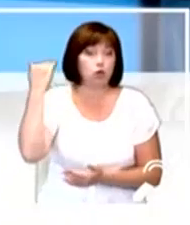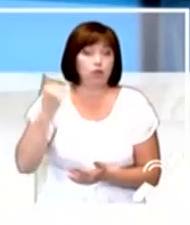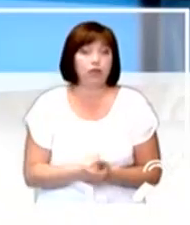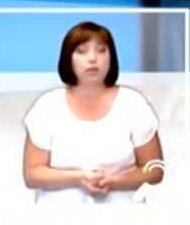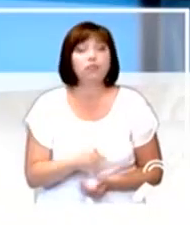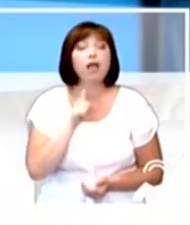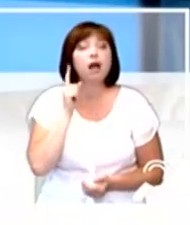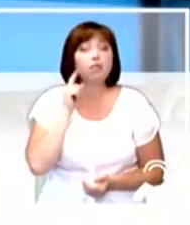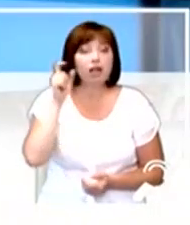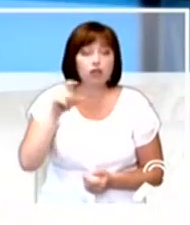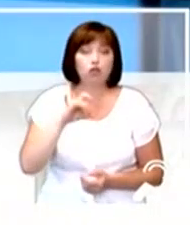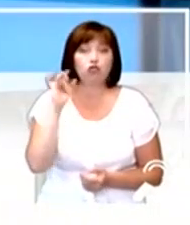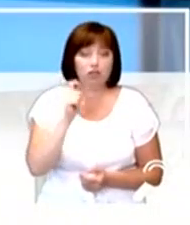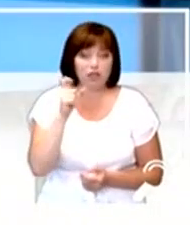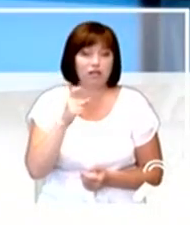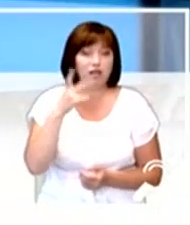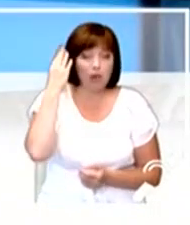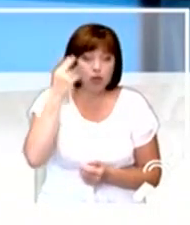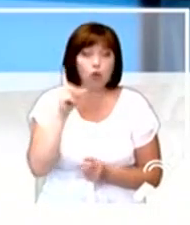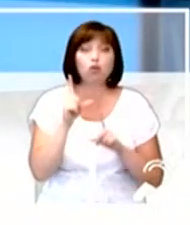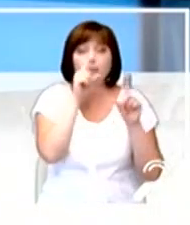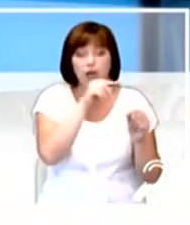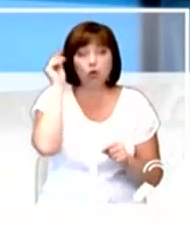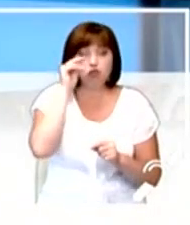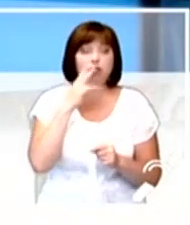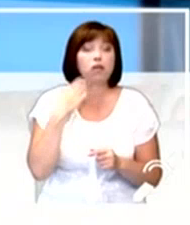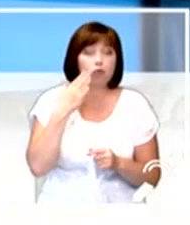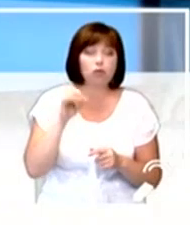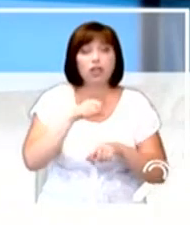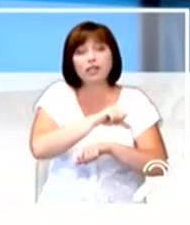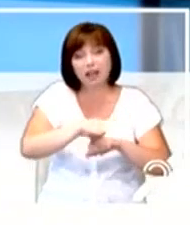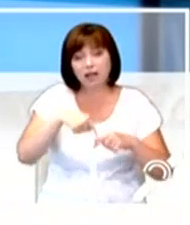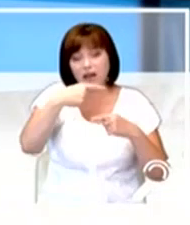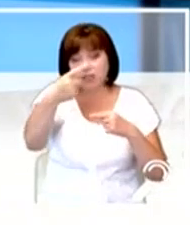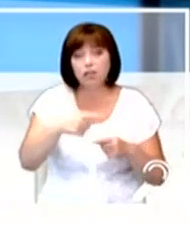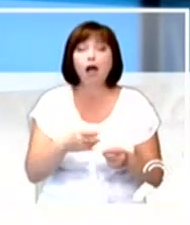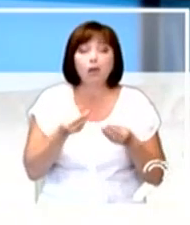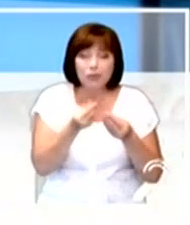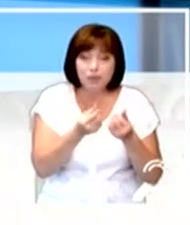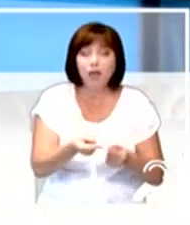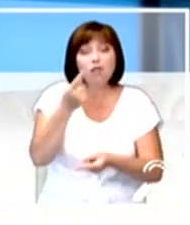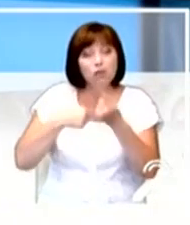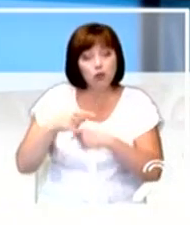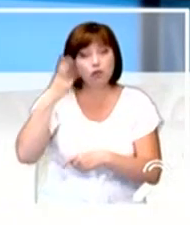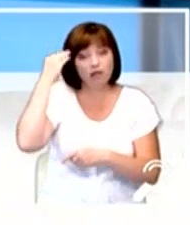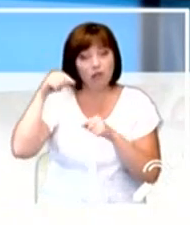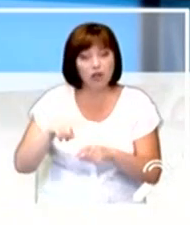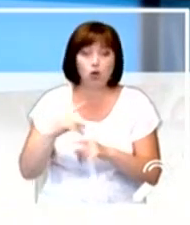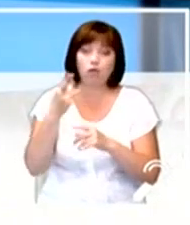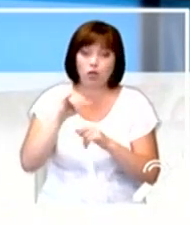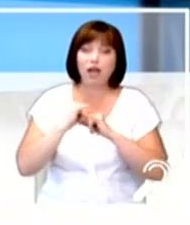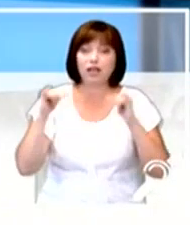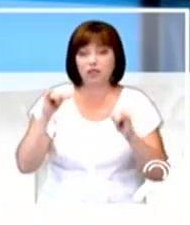Tinerii din Republica Moldova plecați la studii în România sau în alte țări sunt îndemnați să revină acasă pentru a contribui la dezvoltarea Republicii